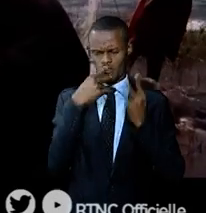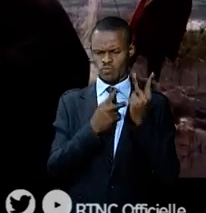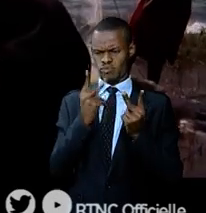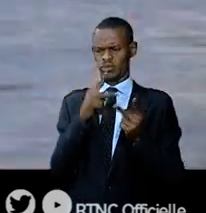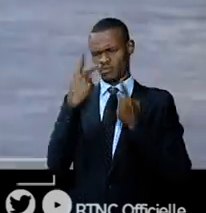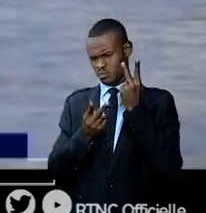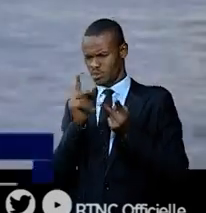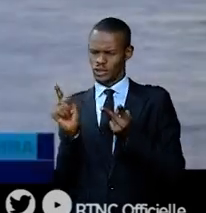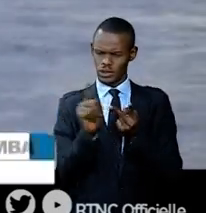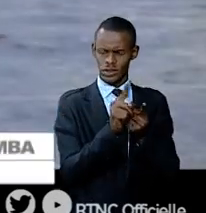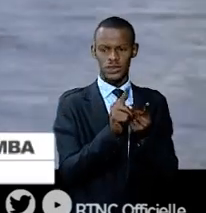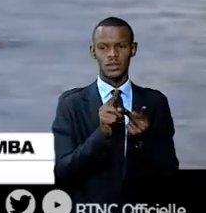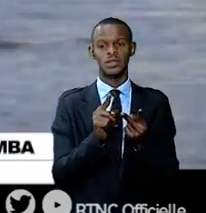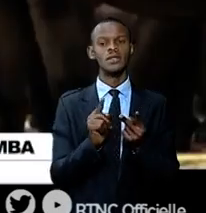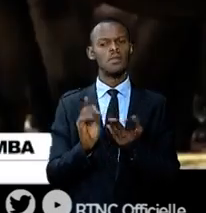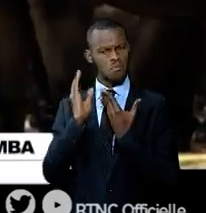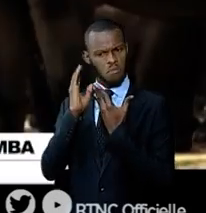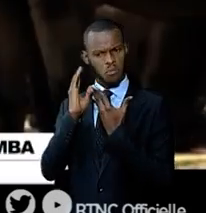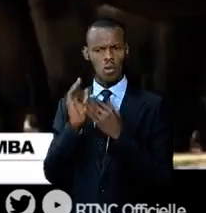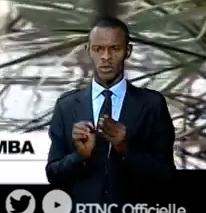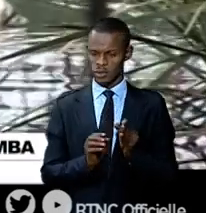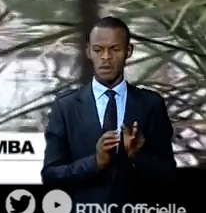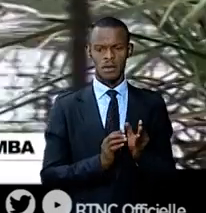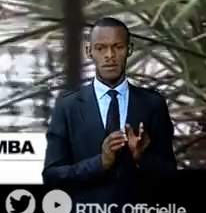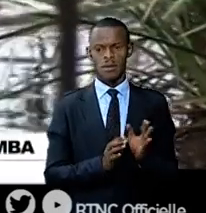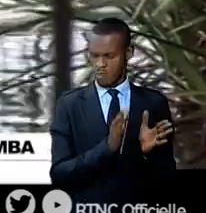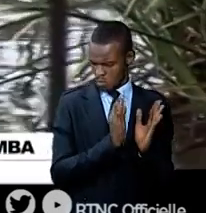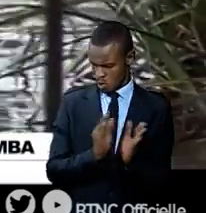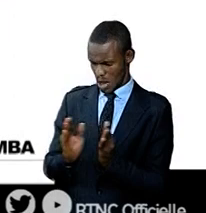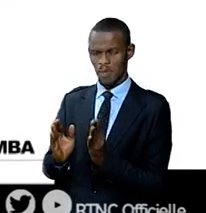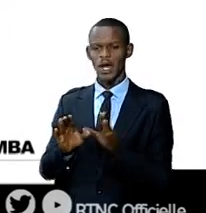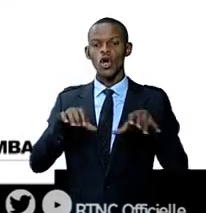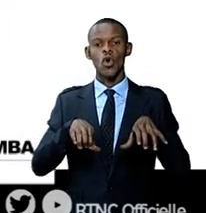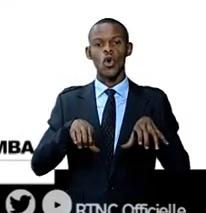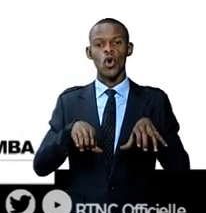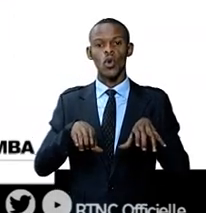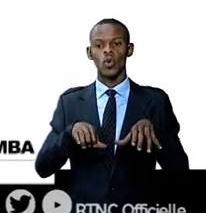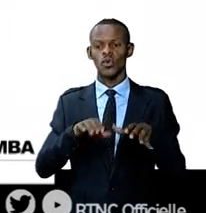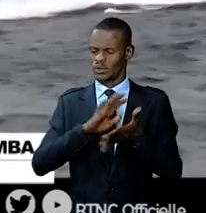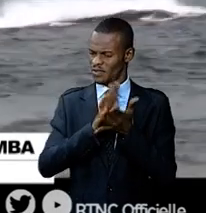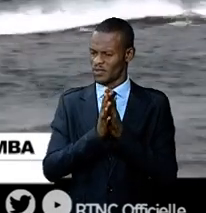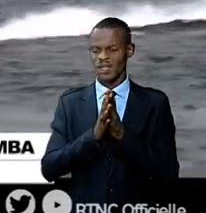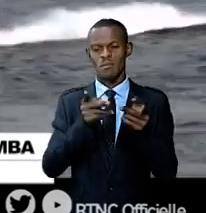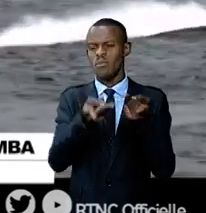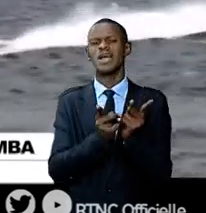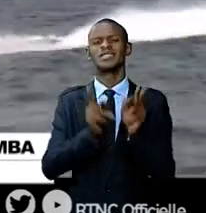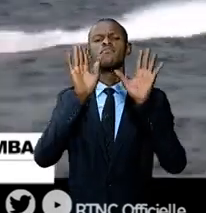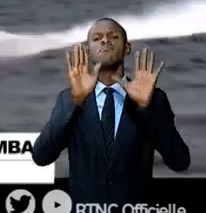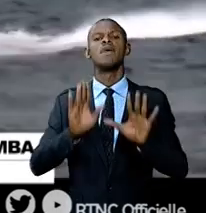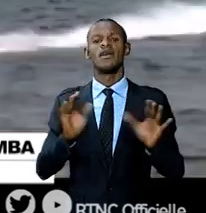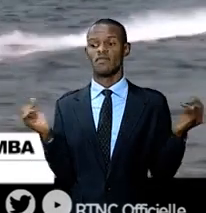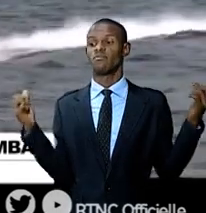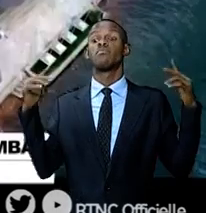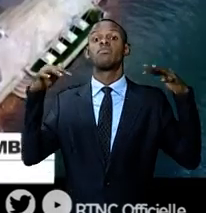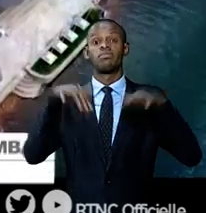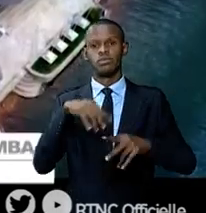à dynamiser la destination RDC en investissant dans son tourisme pour en faire une ressource